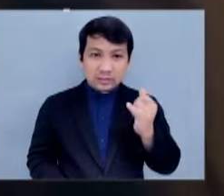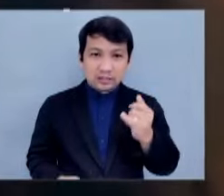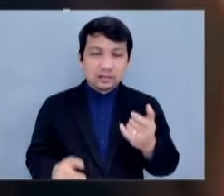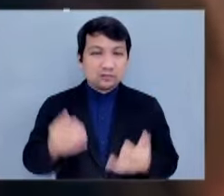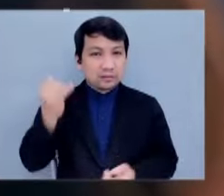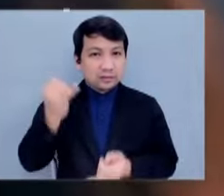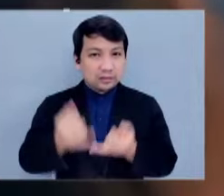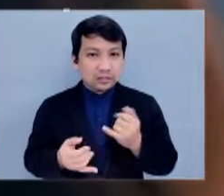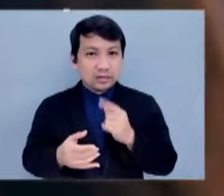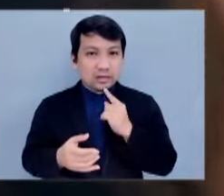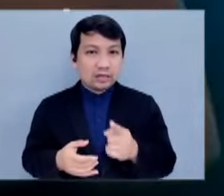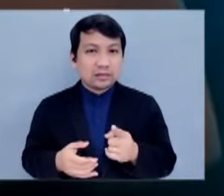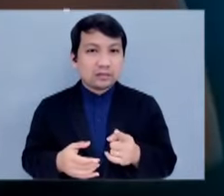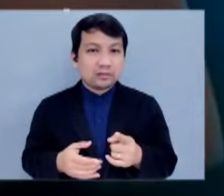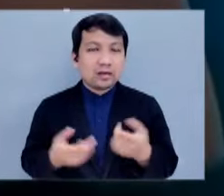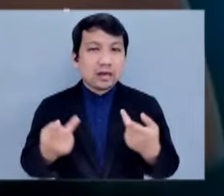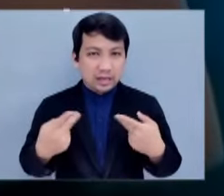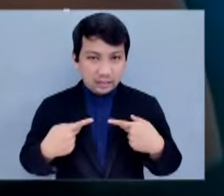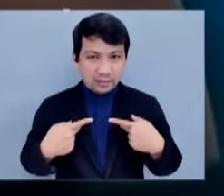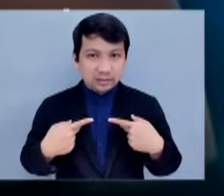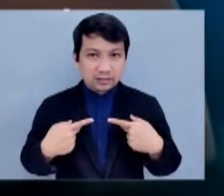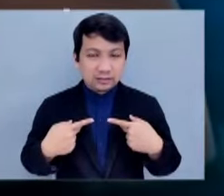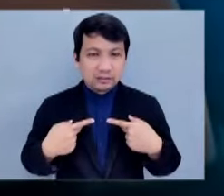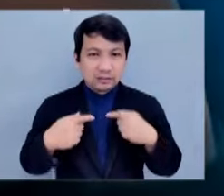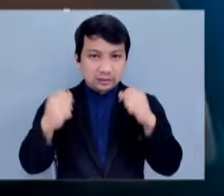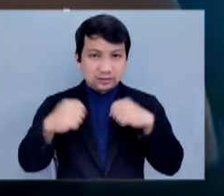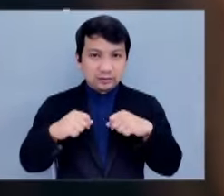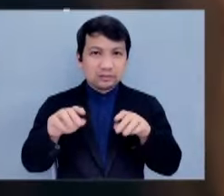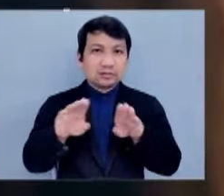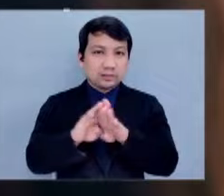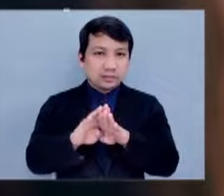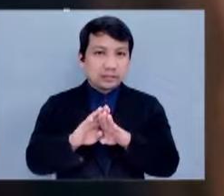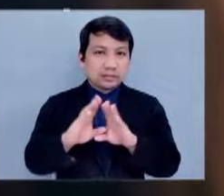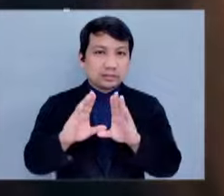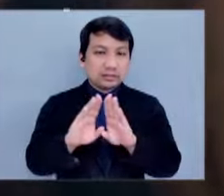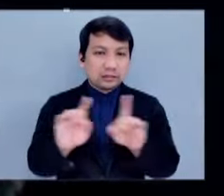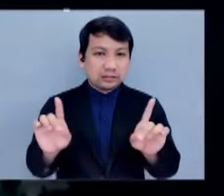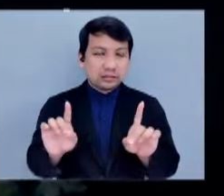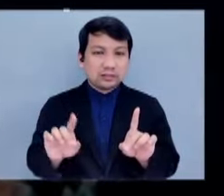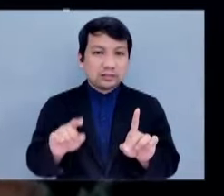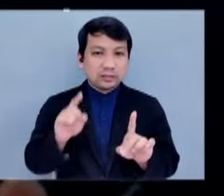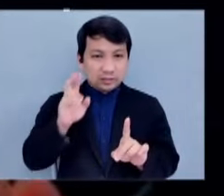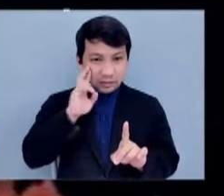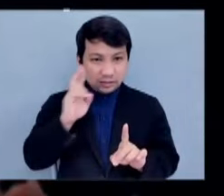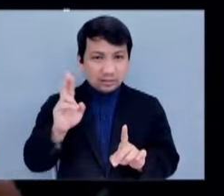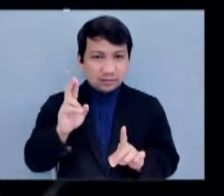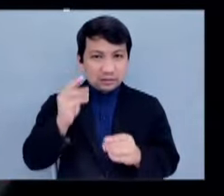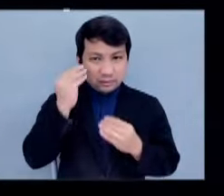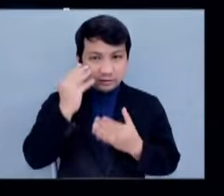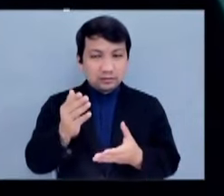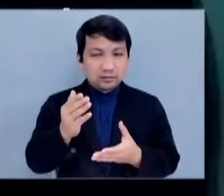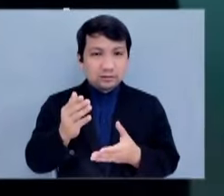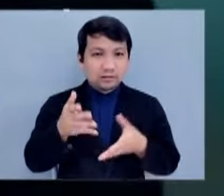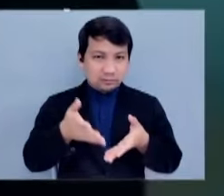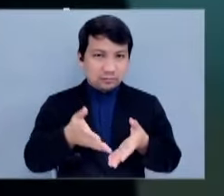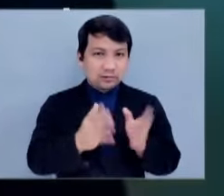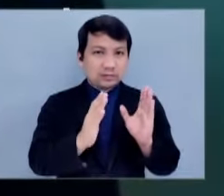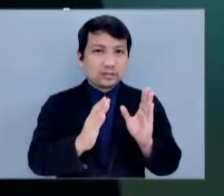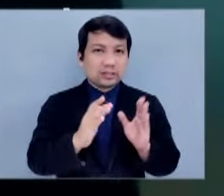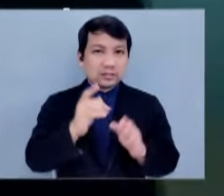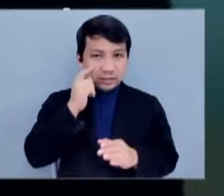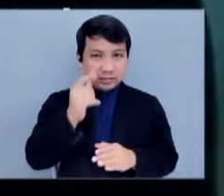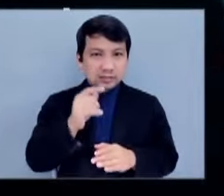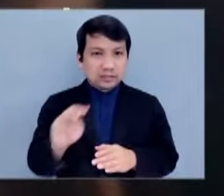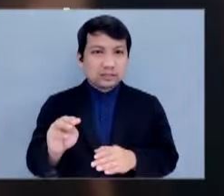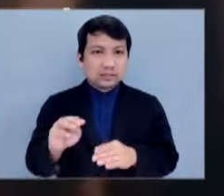finally, nagkaroon na rin sila ng closure. Si Roxy, natutunan ng i-let go si Tim para